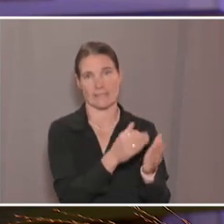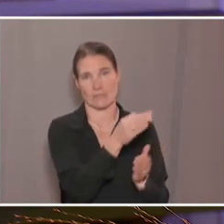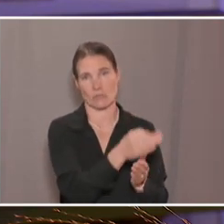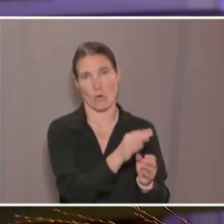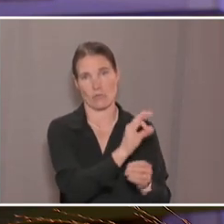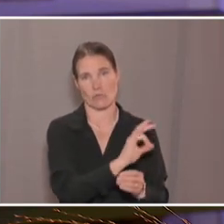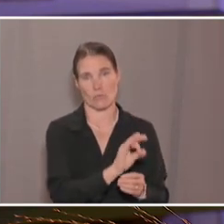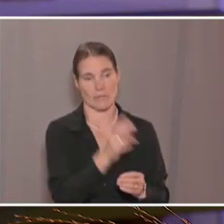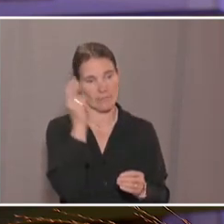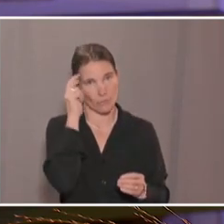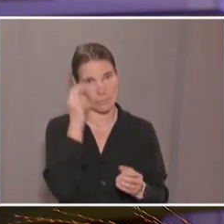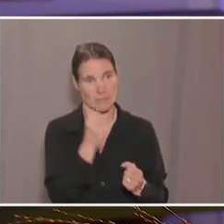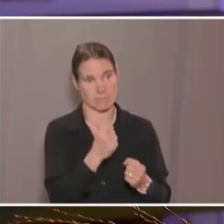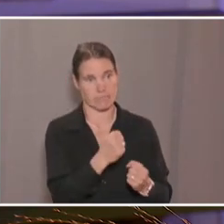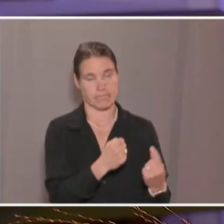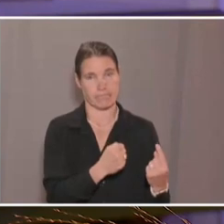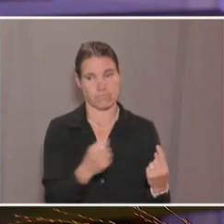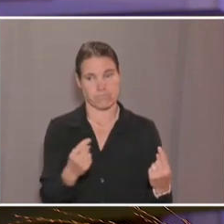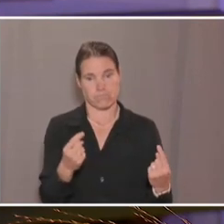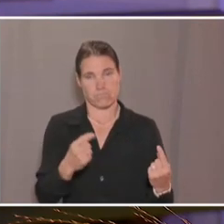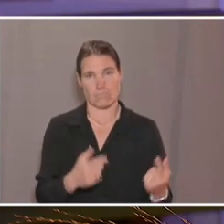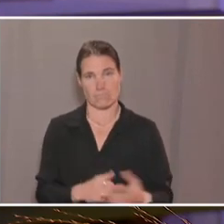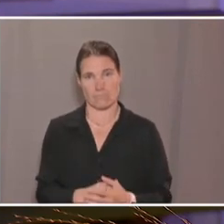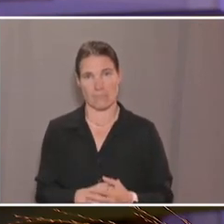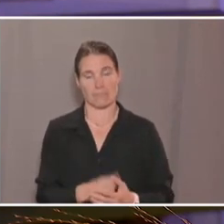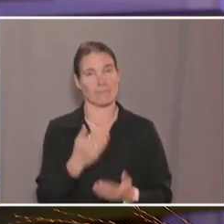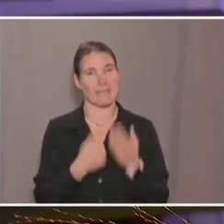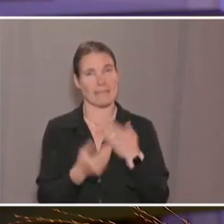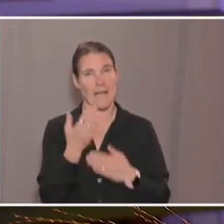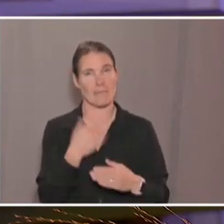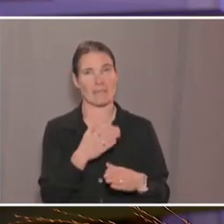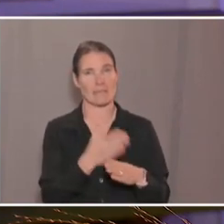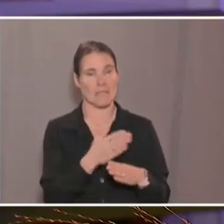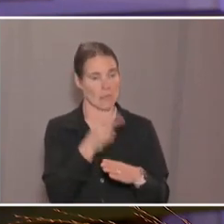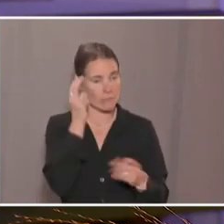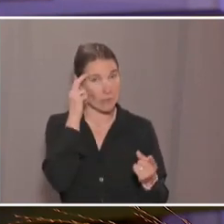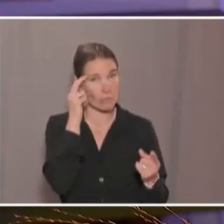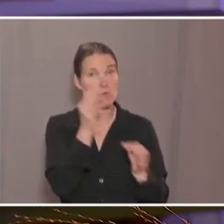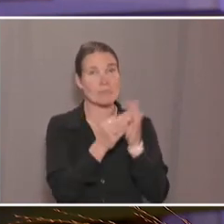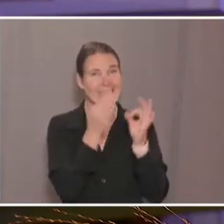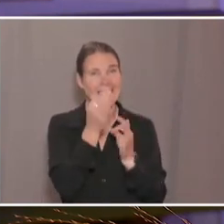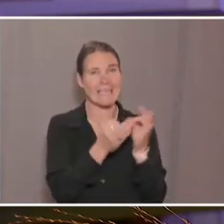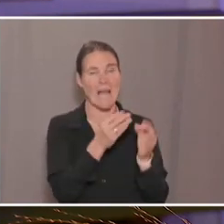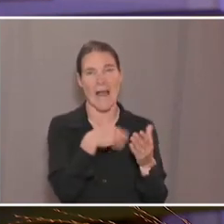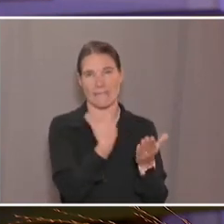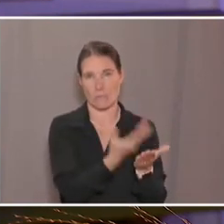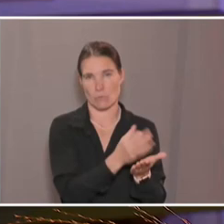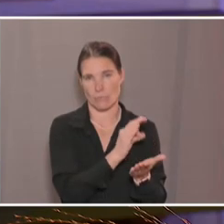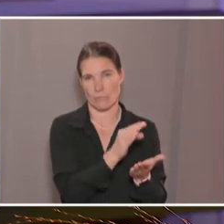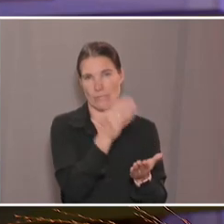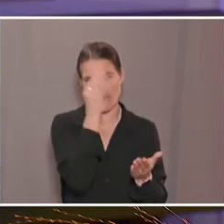richtig zur Sache. Zwar gab es bereits in Flensburg spezielle Lehrangebote und ein eigenes